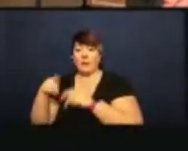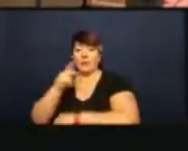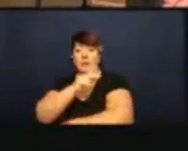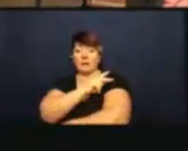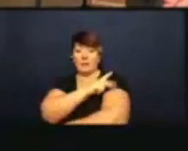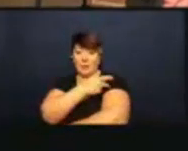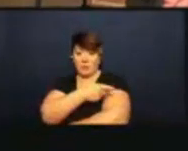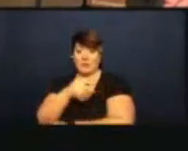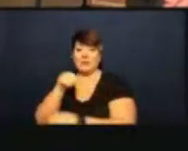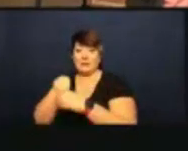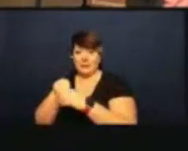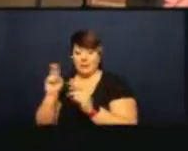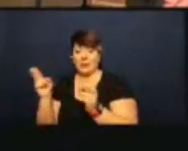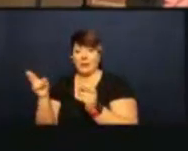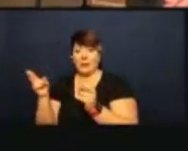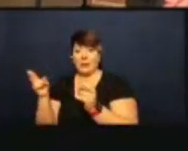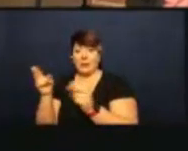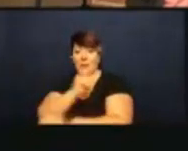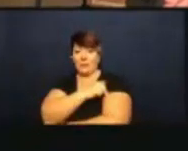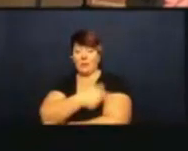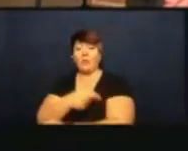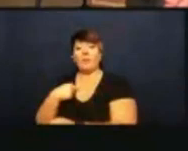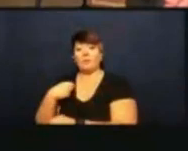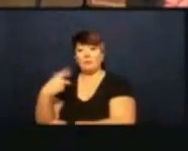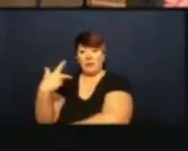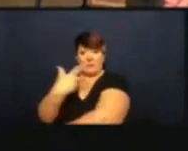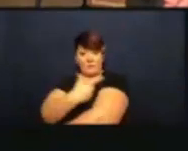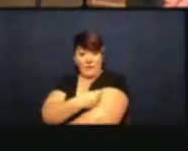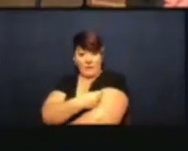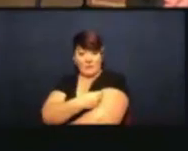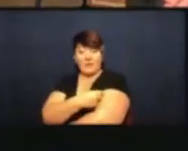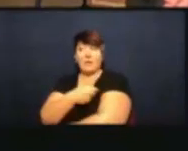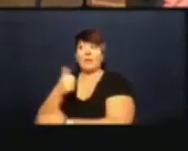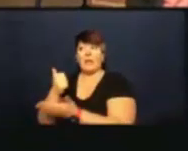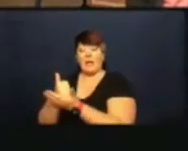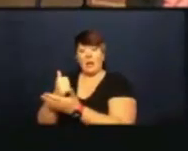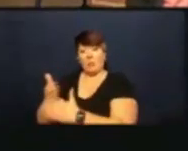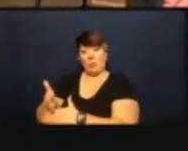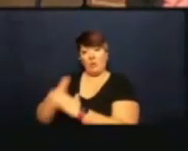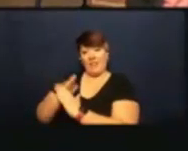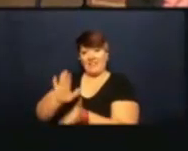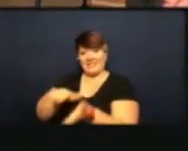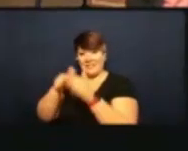kuwa maambukizi yamezidi kuendelea kuongezeka.